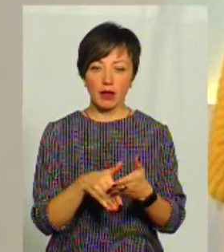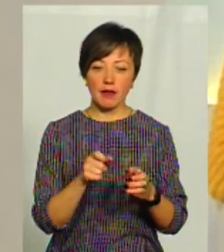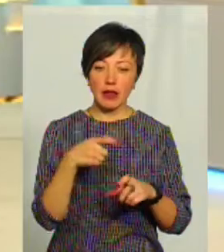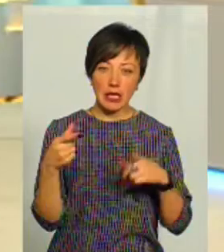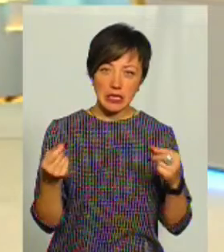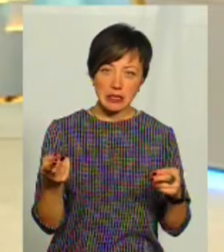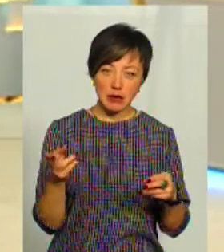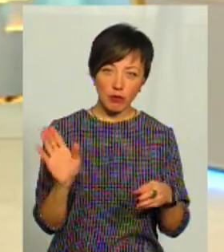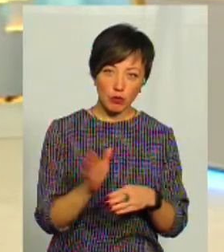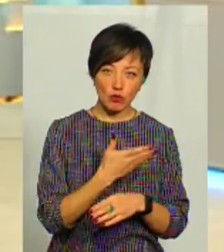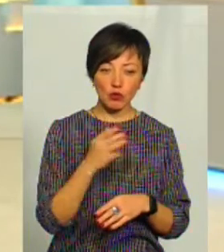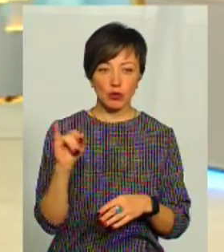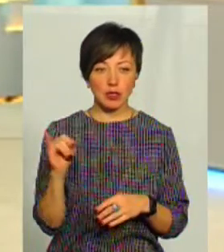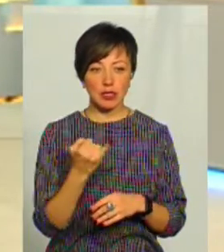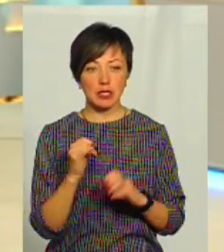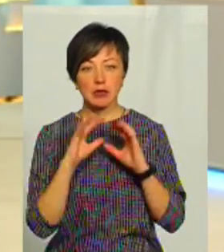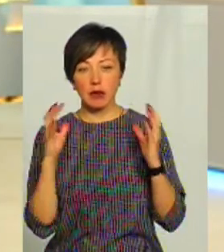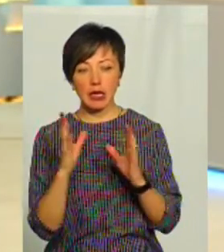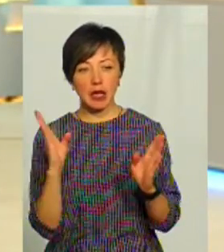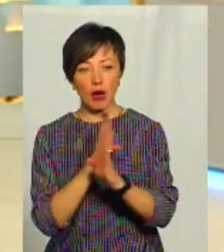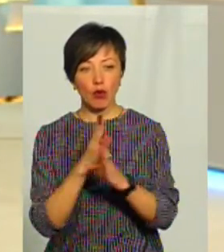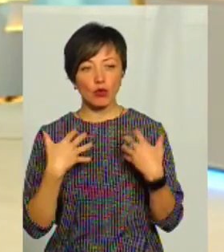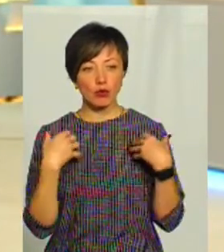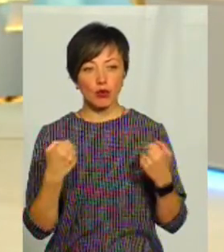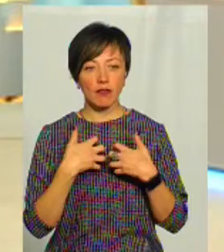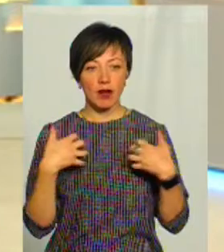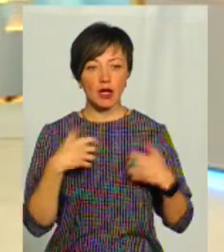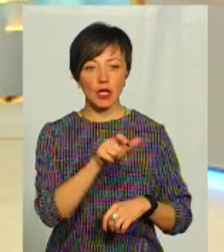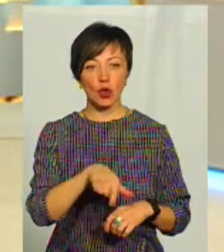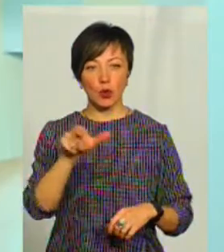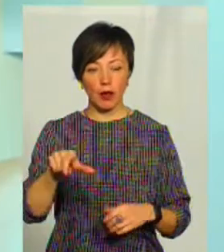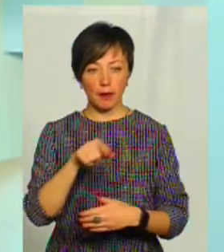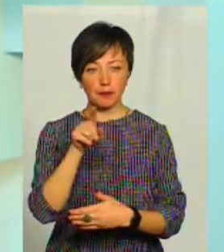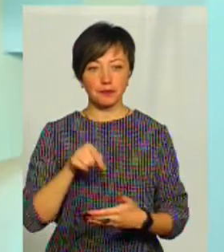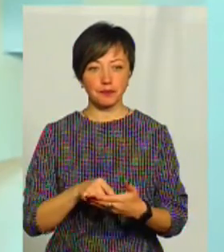від лися позбутися, і зберегти екологію і здоров'я тварин і людей?